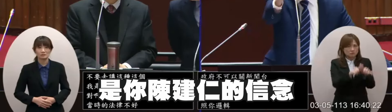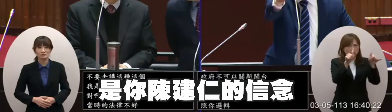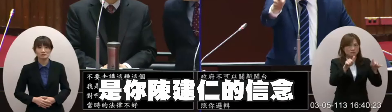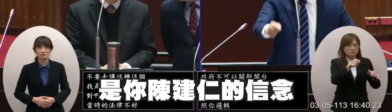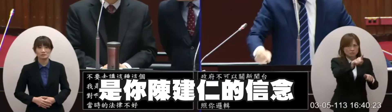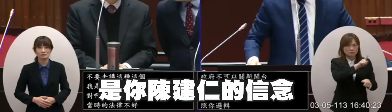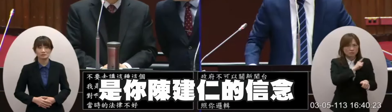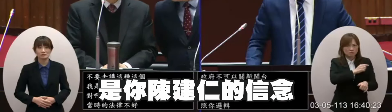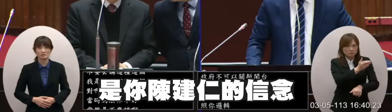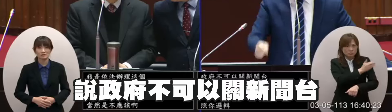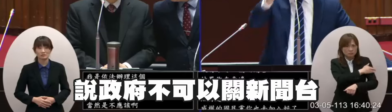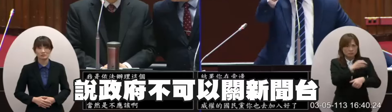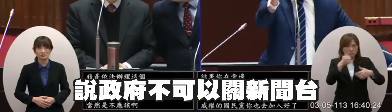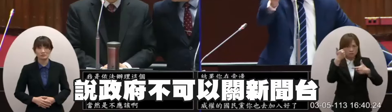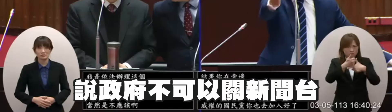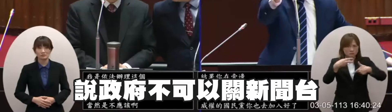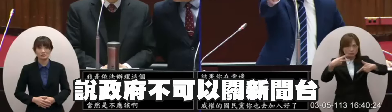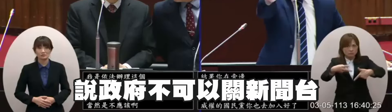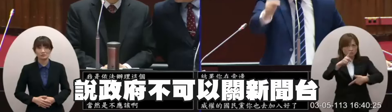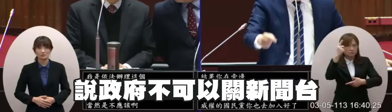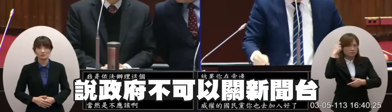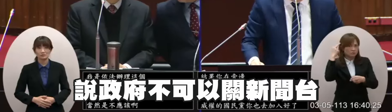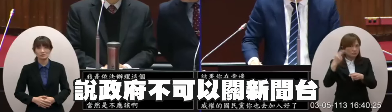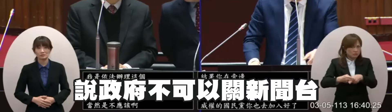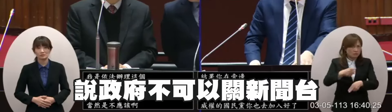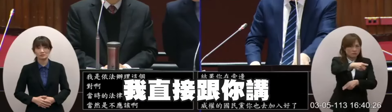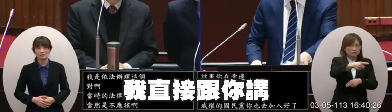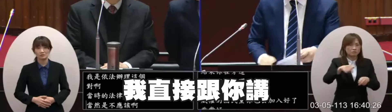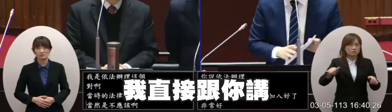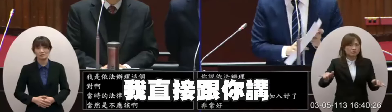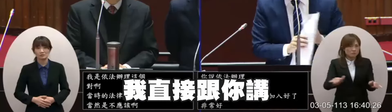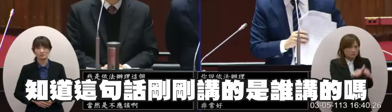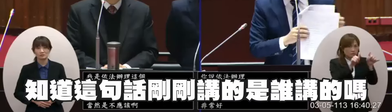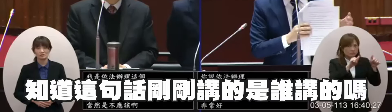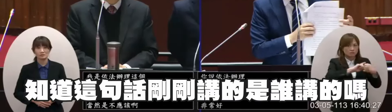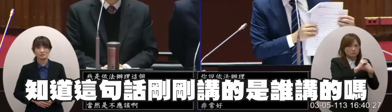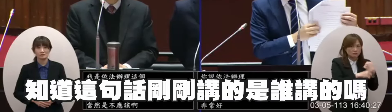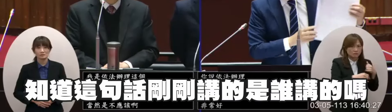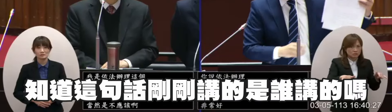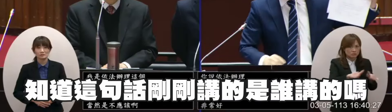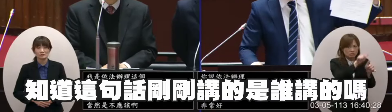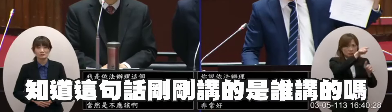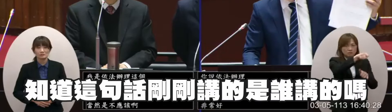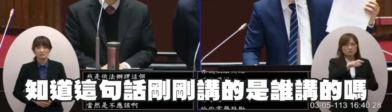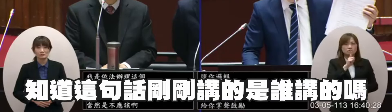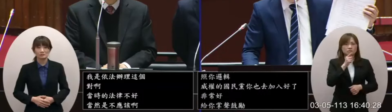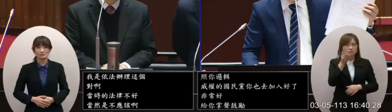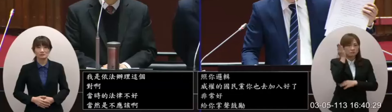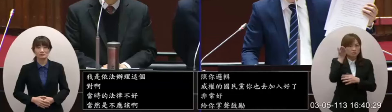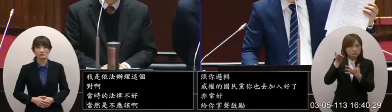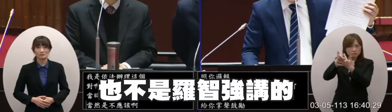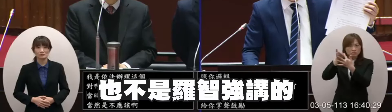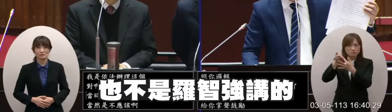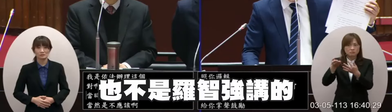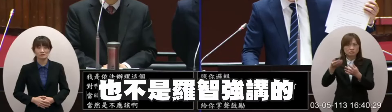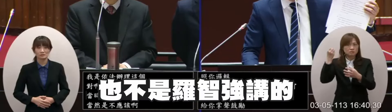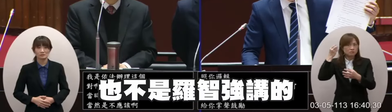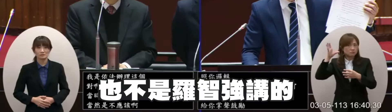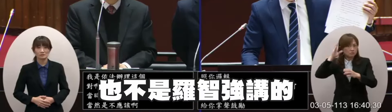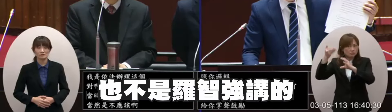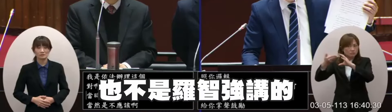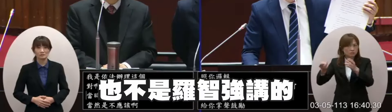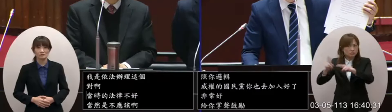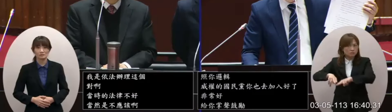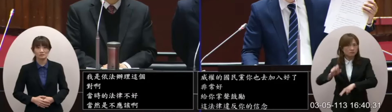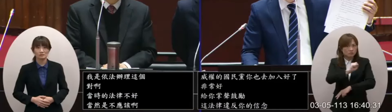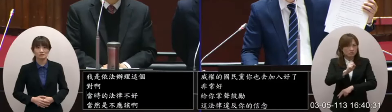你承建人的信念，你说政府不可以关新闻台，我直接跟你讲，你知道这句话我刚讲是谁讲的吗？也不是罗志强